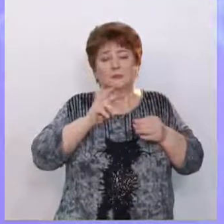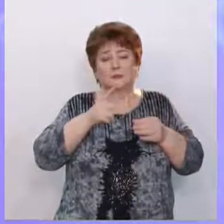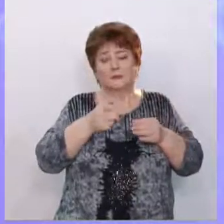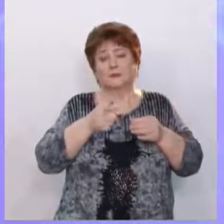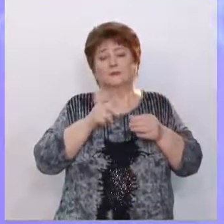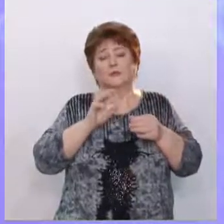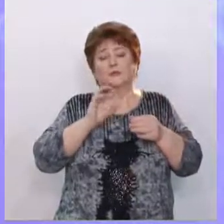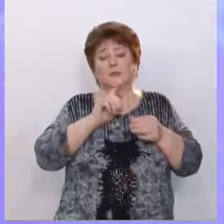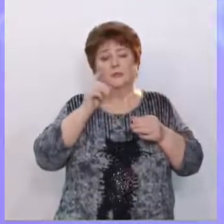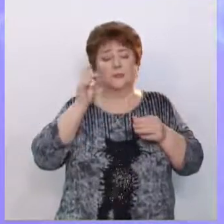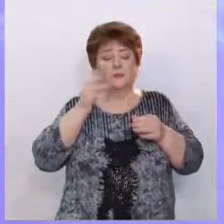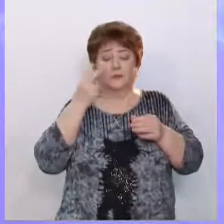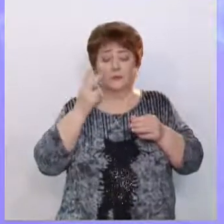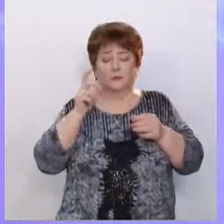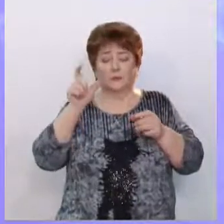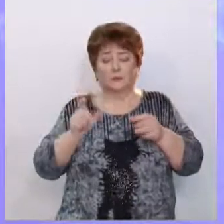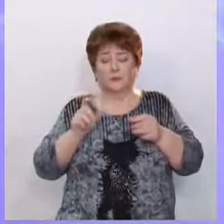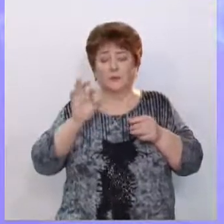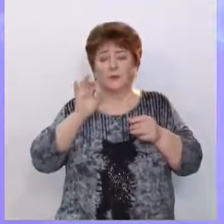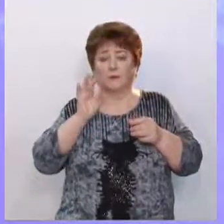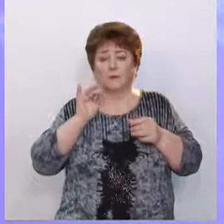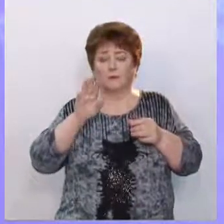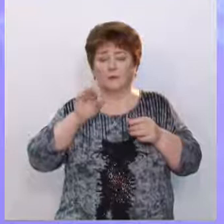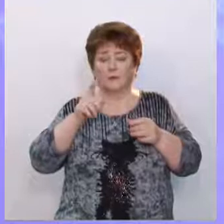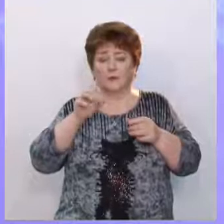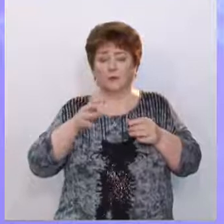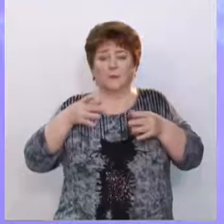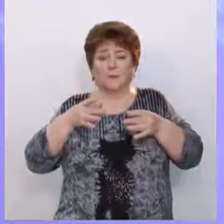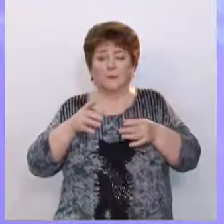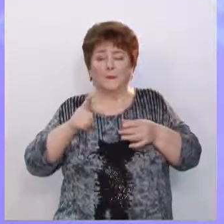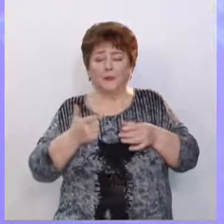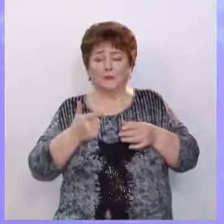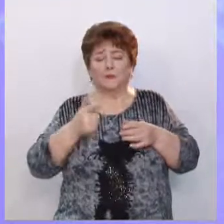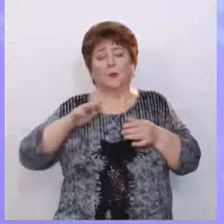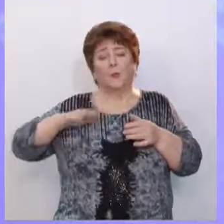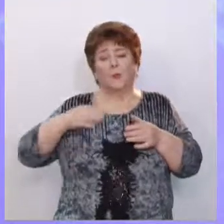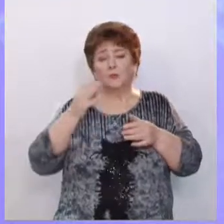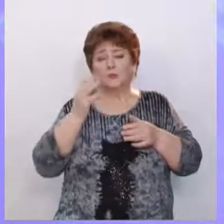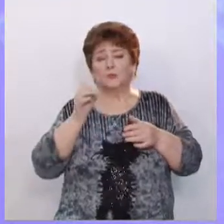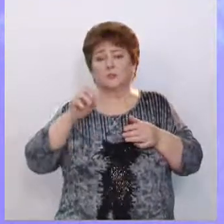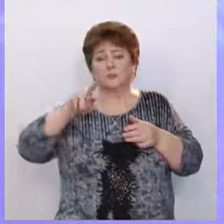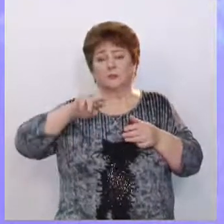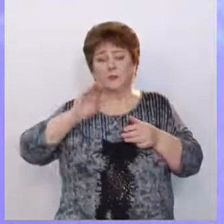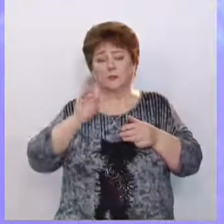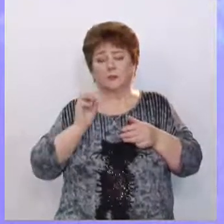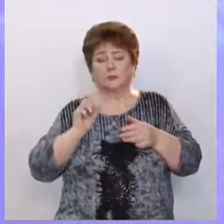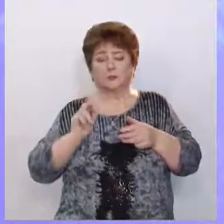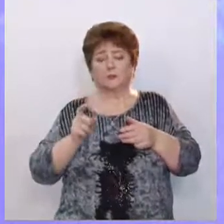звука. Во втором орфограмма мягкий знак после шипящих.